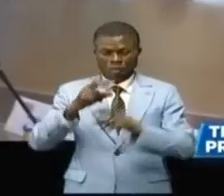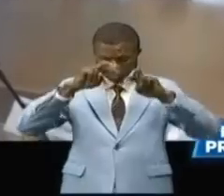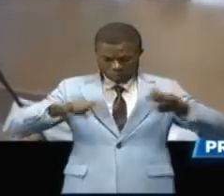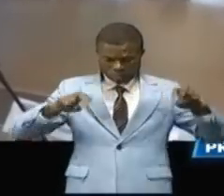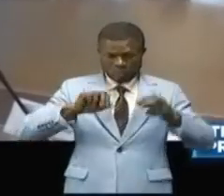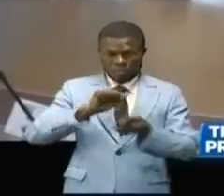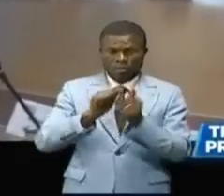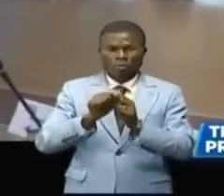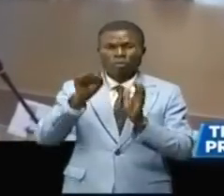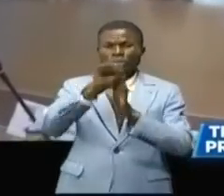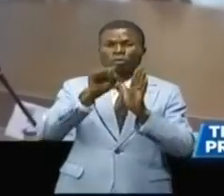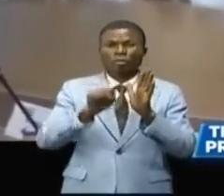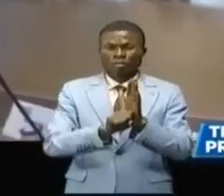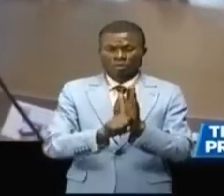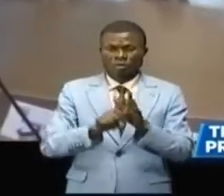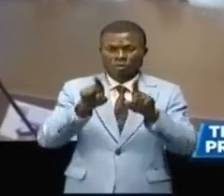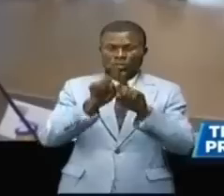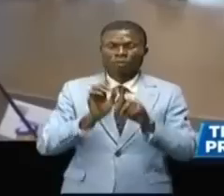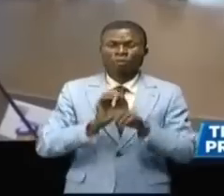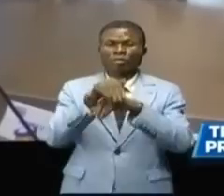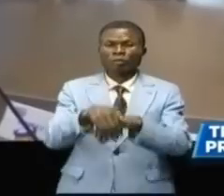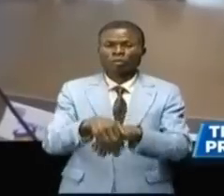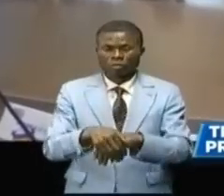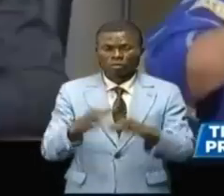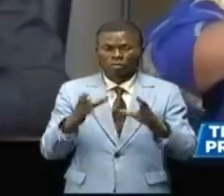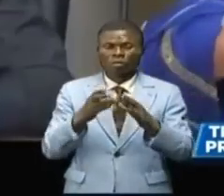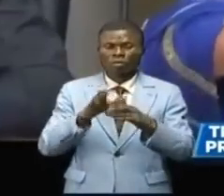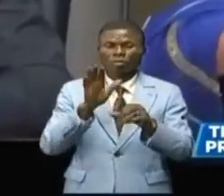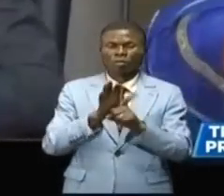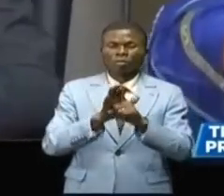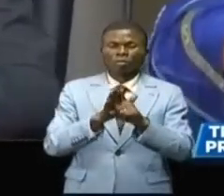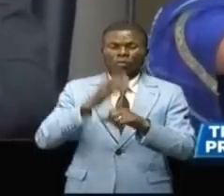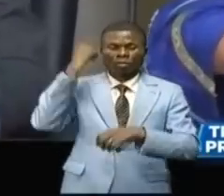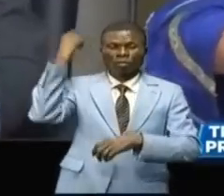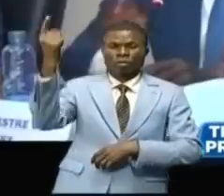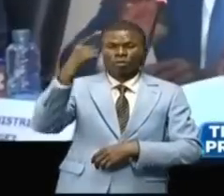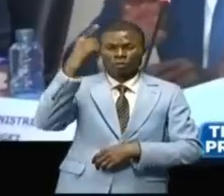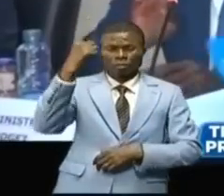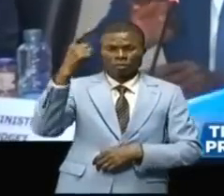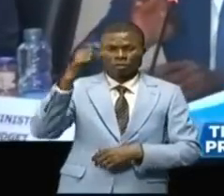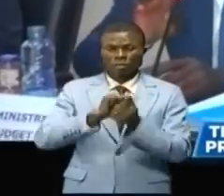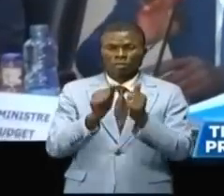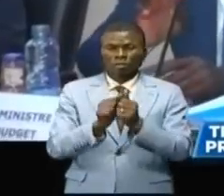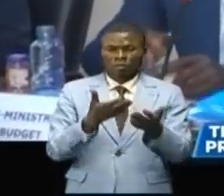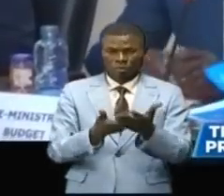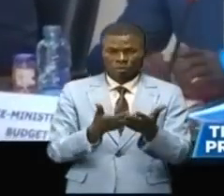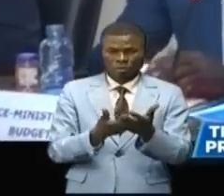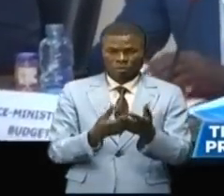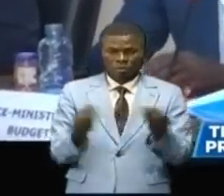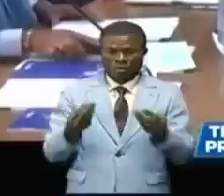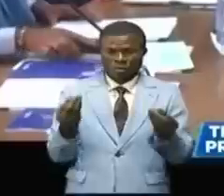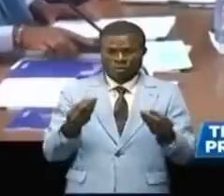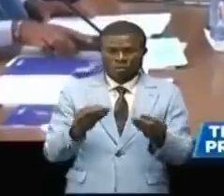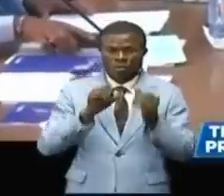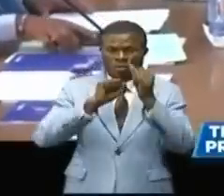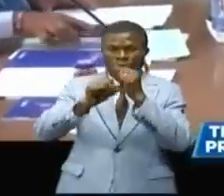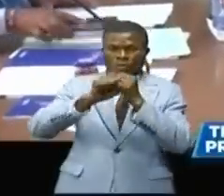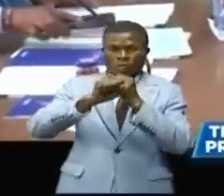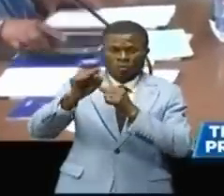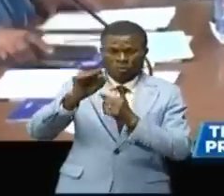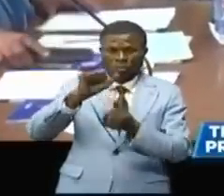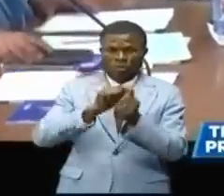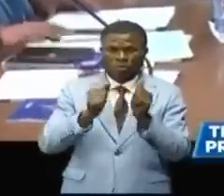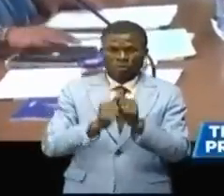des repères et autres engagements avec le Fonds monétaire international, la situation des finances publiques à fin 2023 et la situation du